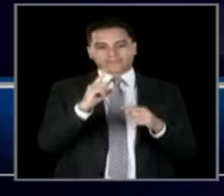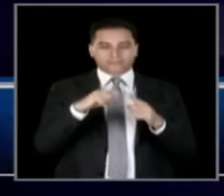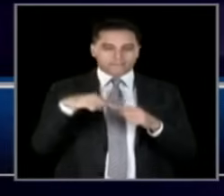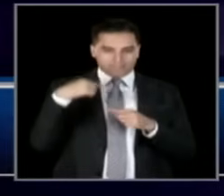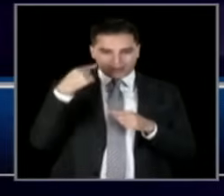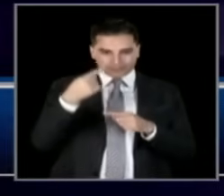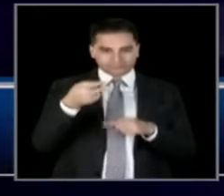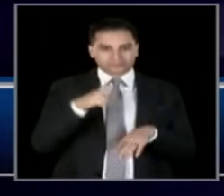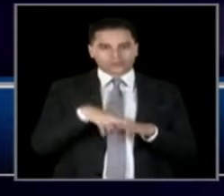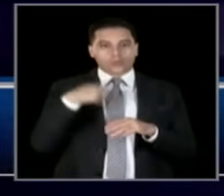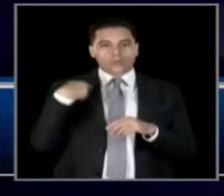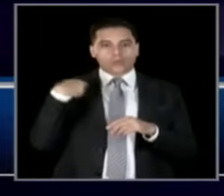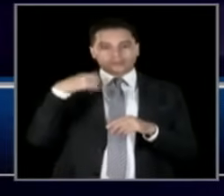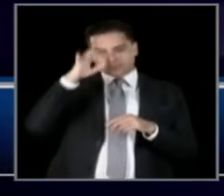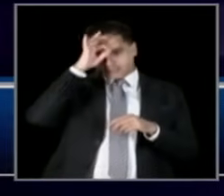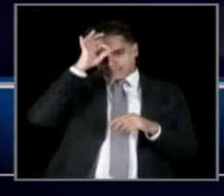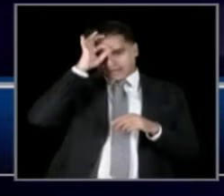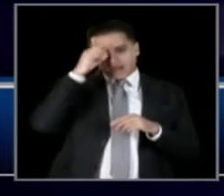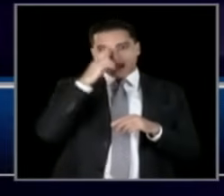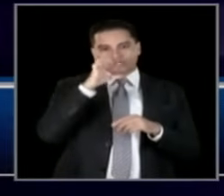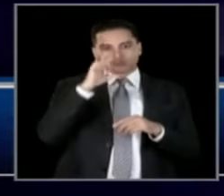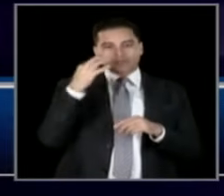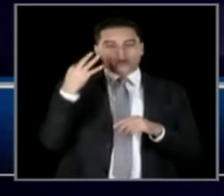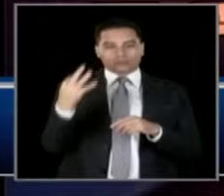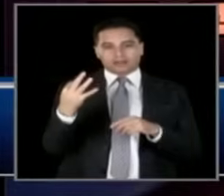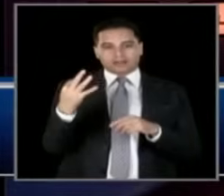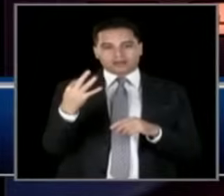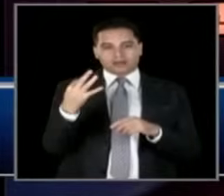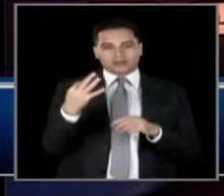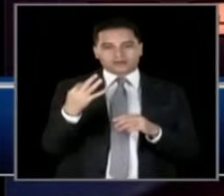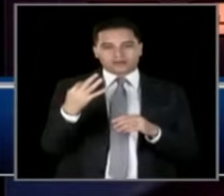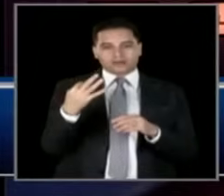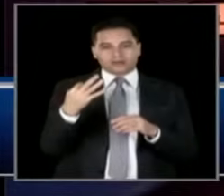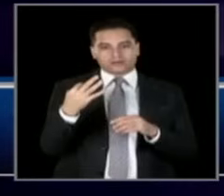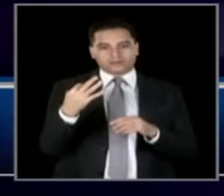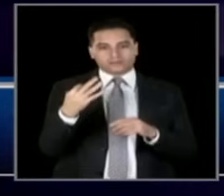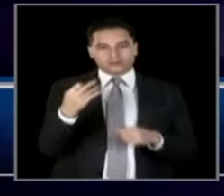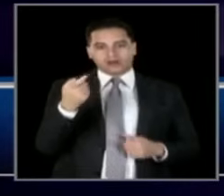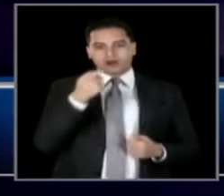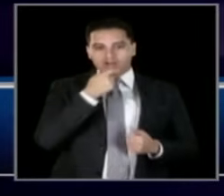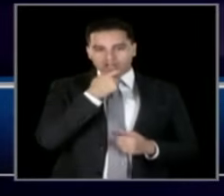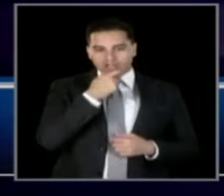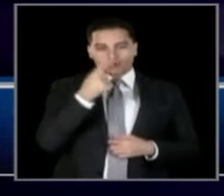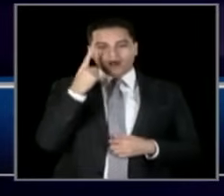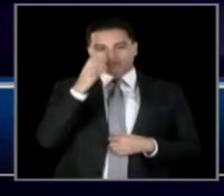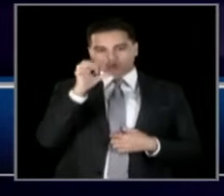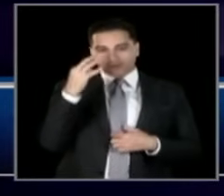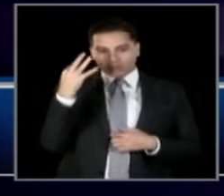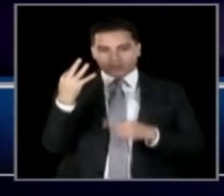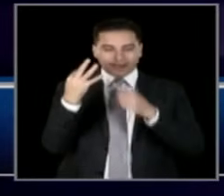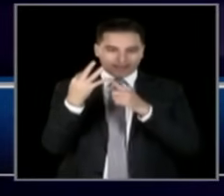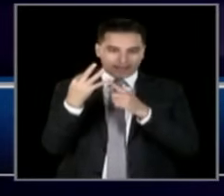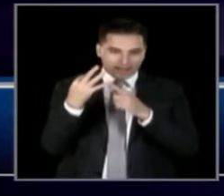بعد كده بقى وزير الداخلية سنة 1903. إنجلترا. ومن